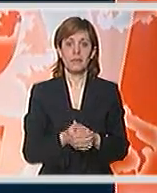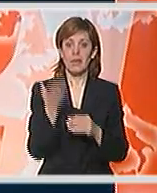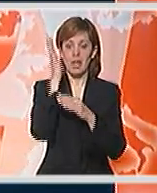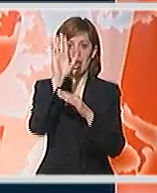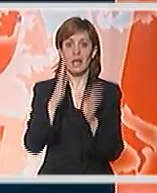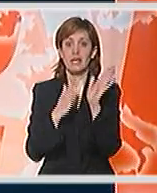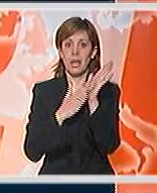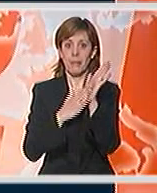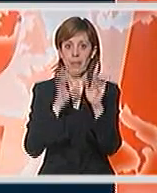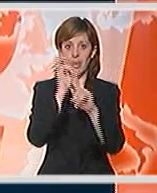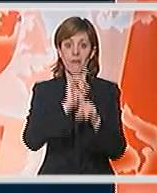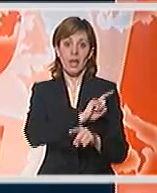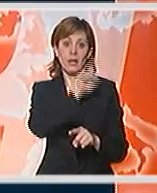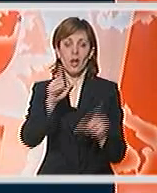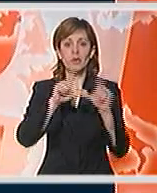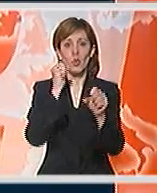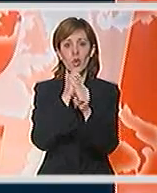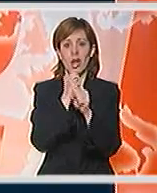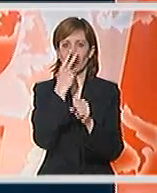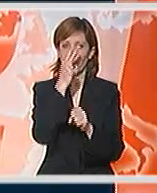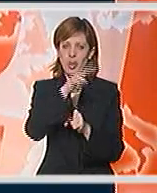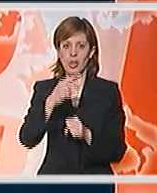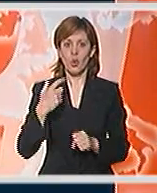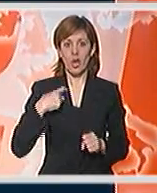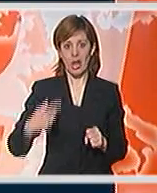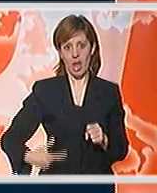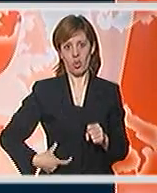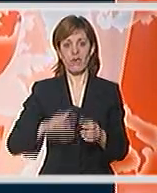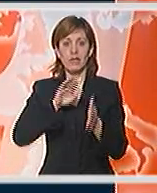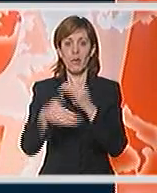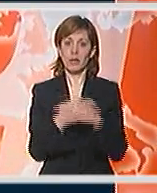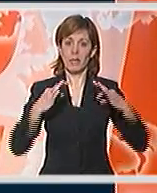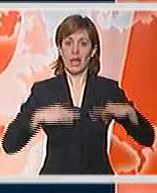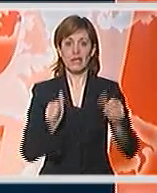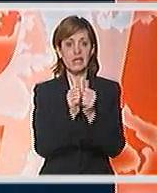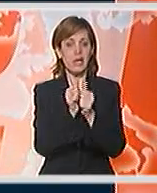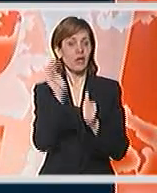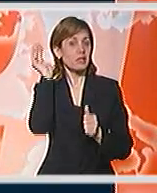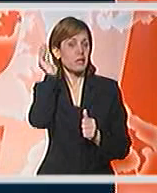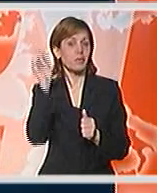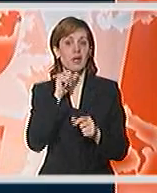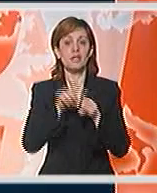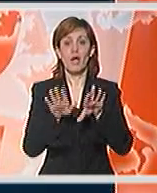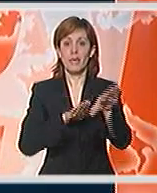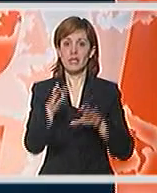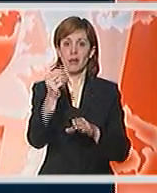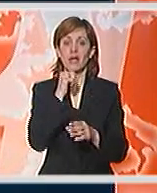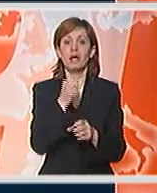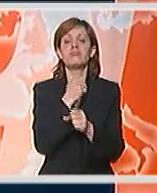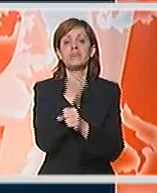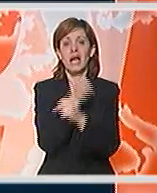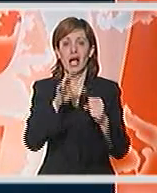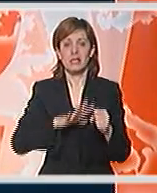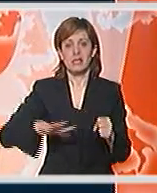Delegacija MMF-a dolazi u radnu posetu Kragujevcu u pratnji potpredsednika vlade Srbije i ministra ekonomije i regionalnog